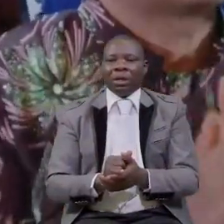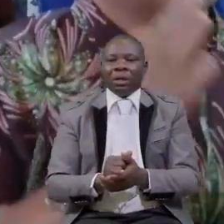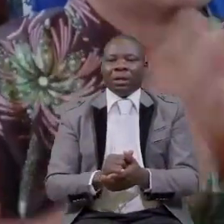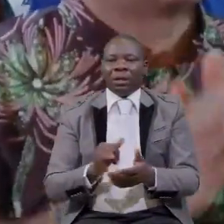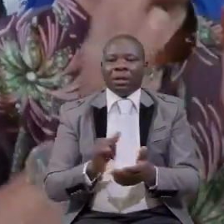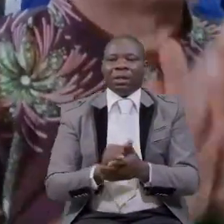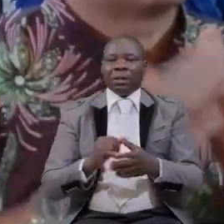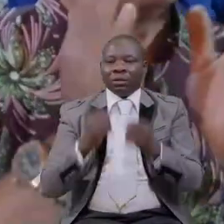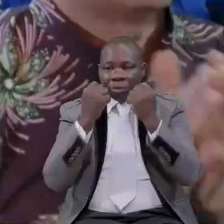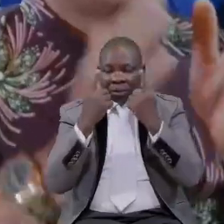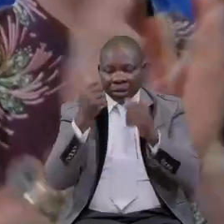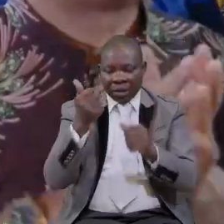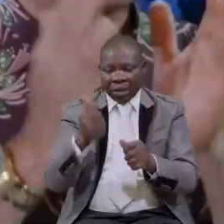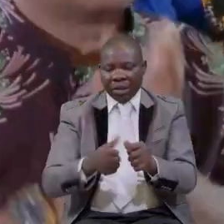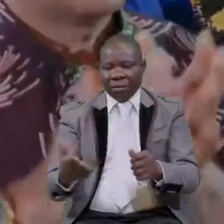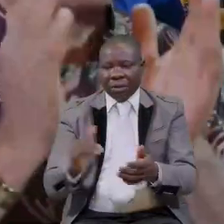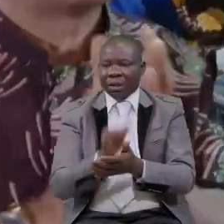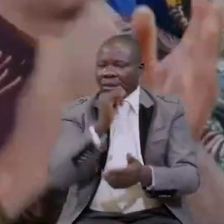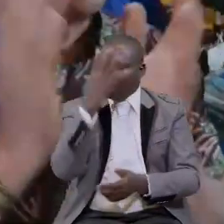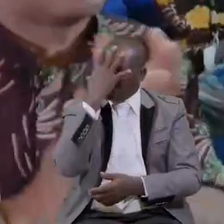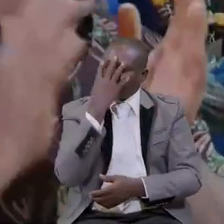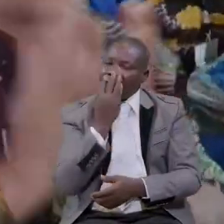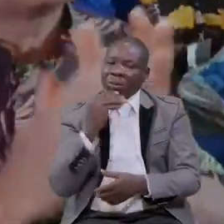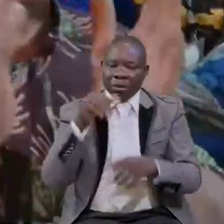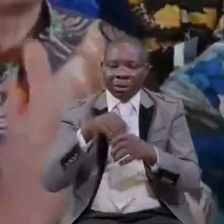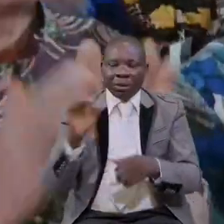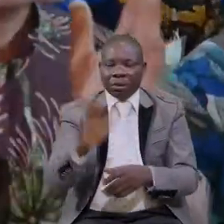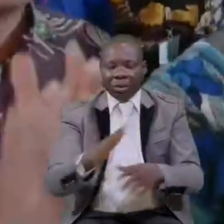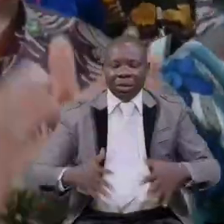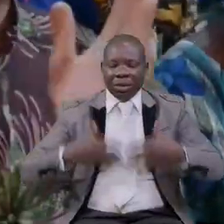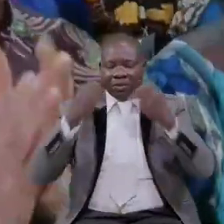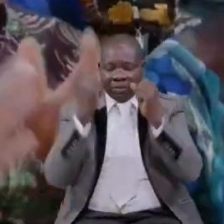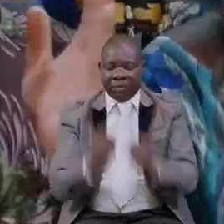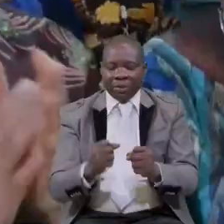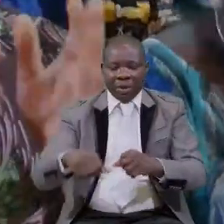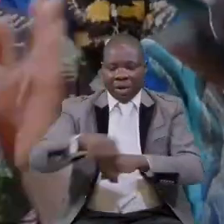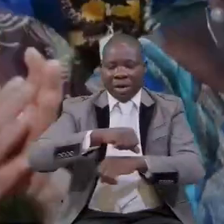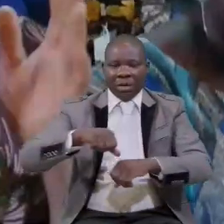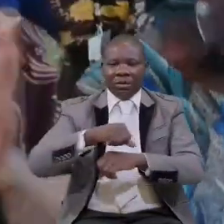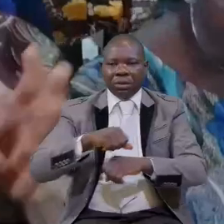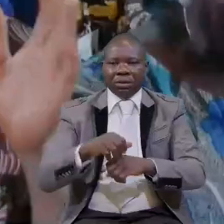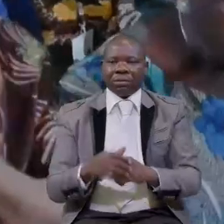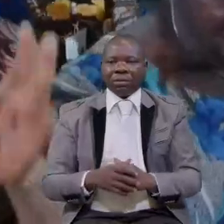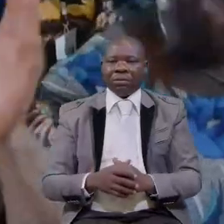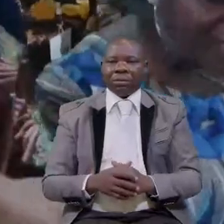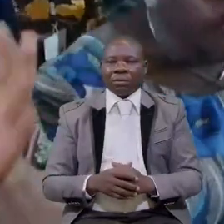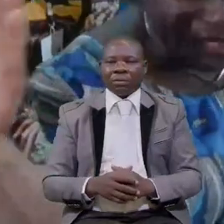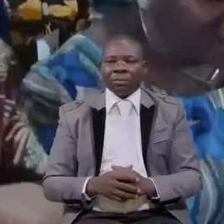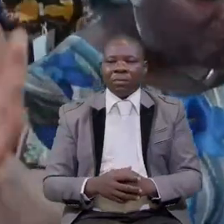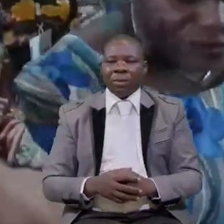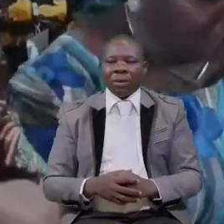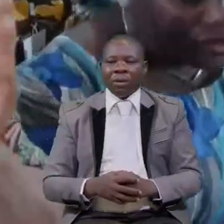La puissance qui active ce qui est dormant dans ta vie. L'onction.